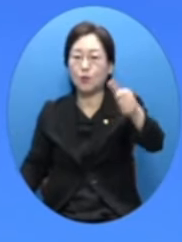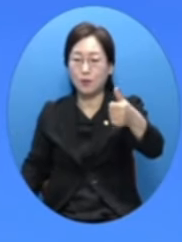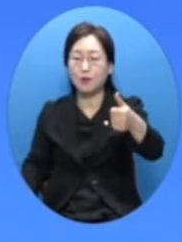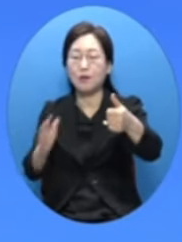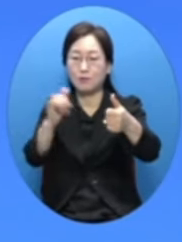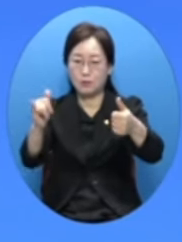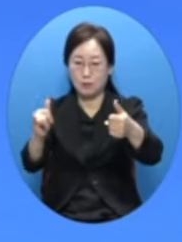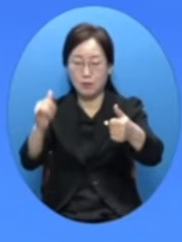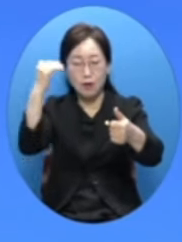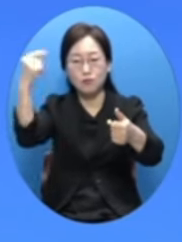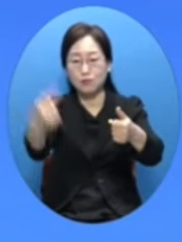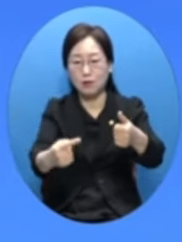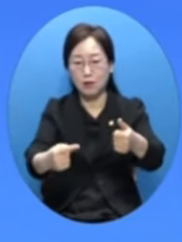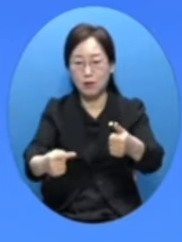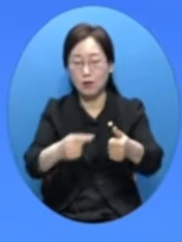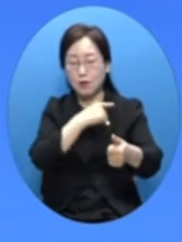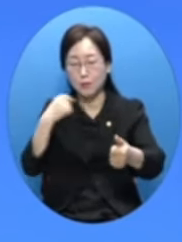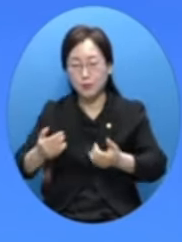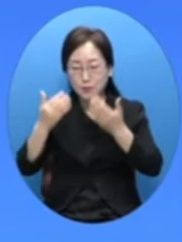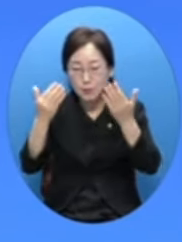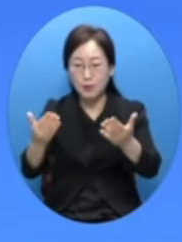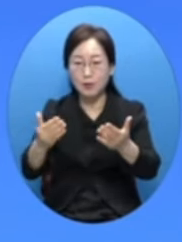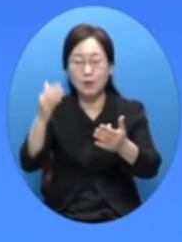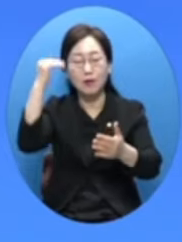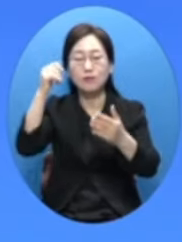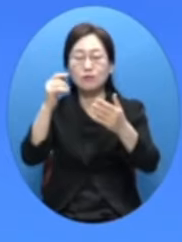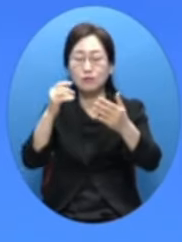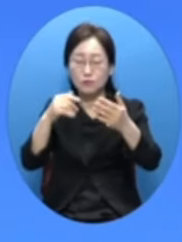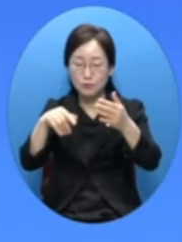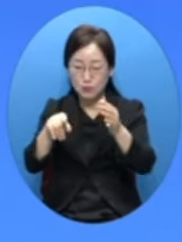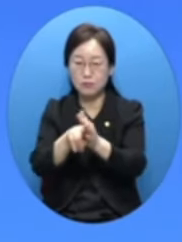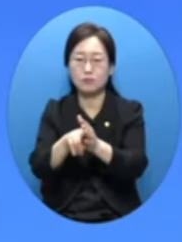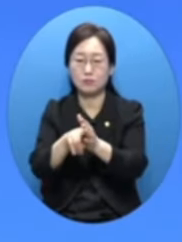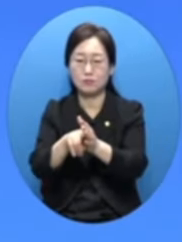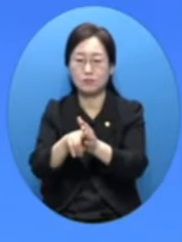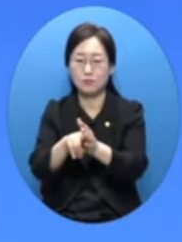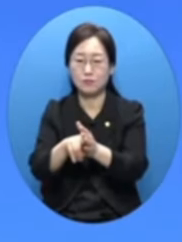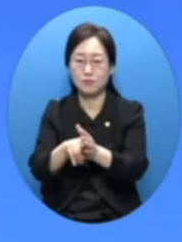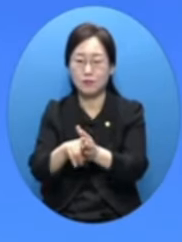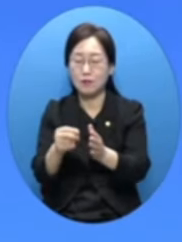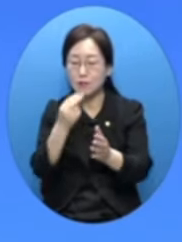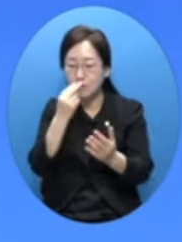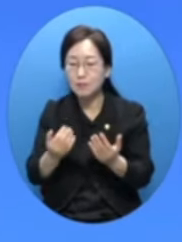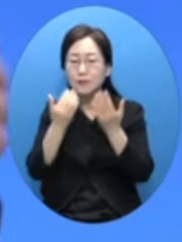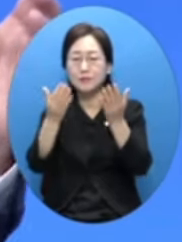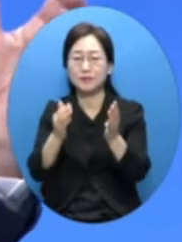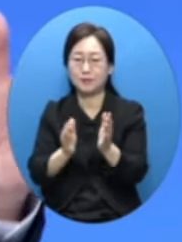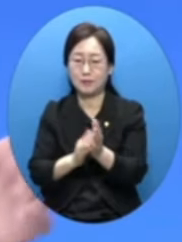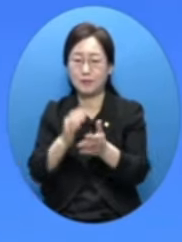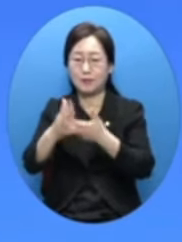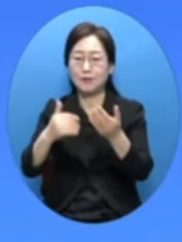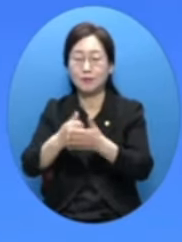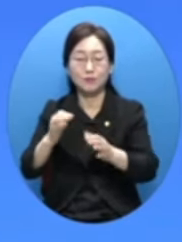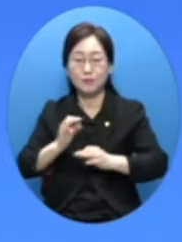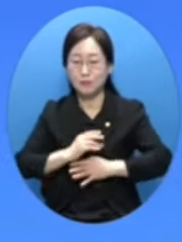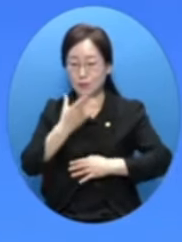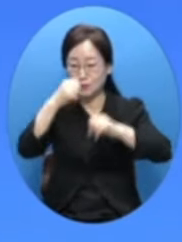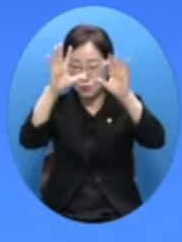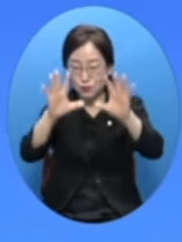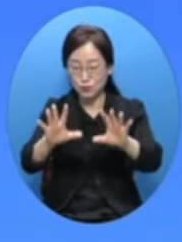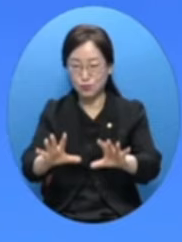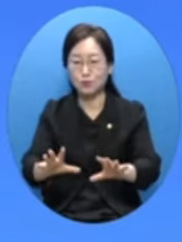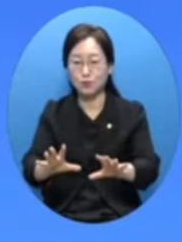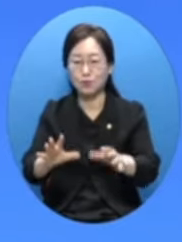순교하고 소천하여서 우리 대한민국의 그 삶을 바침으로 말미암아 하나님의 놀라운 축복이 이 대한민국에